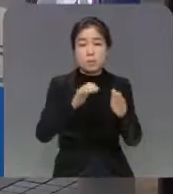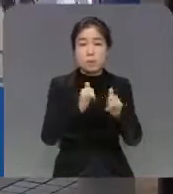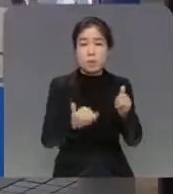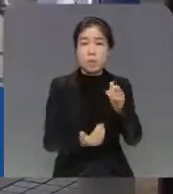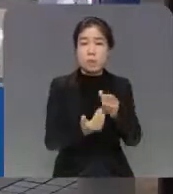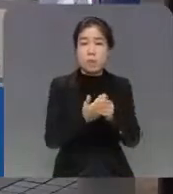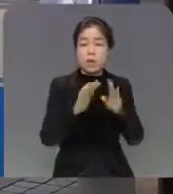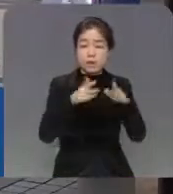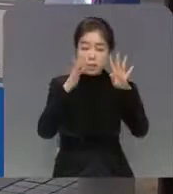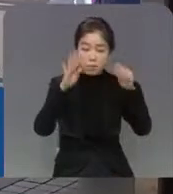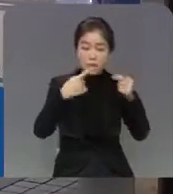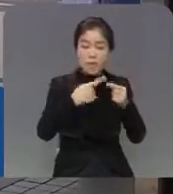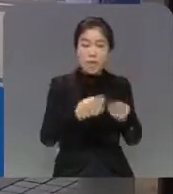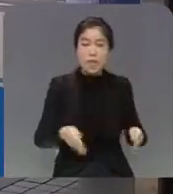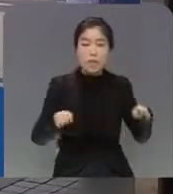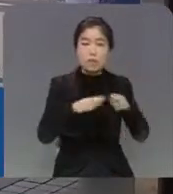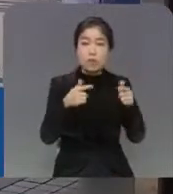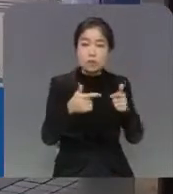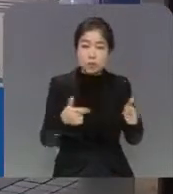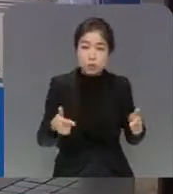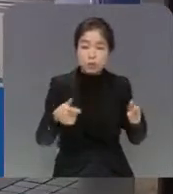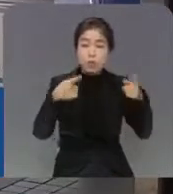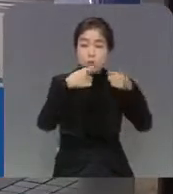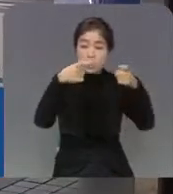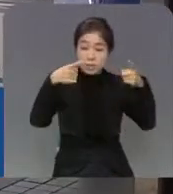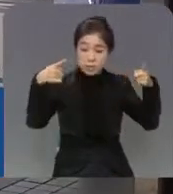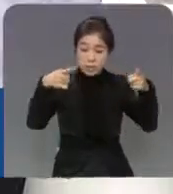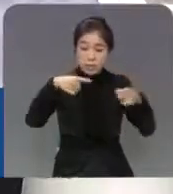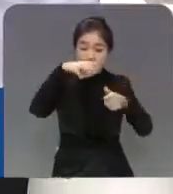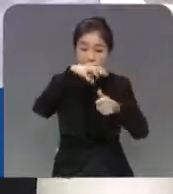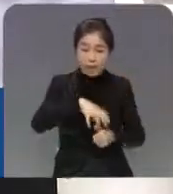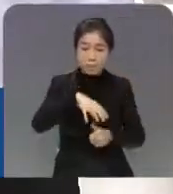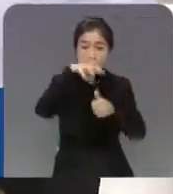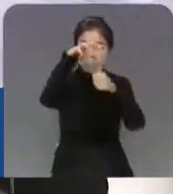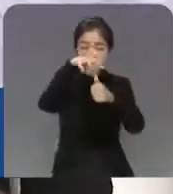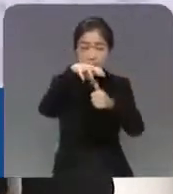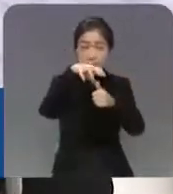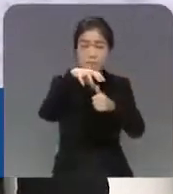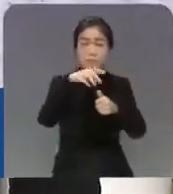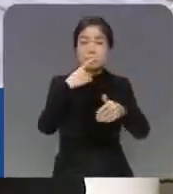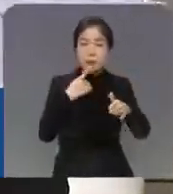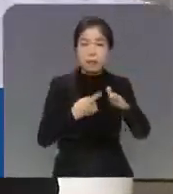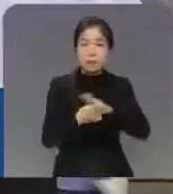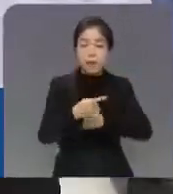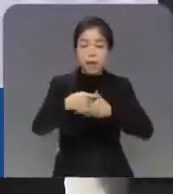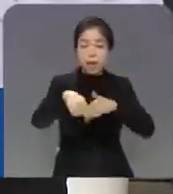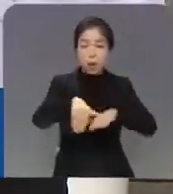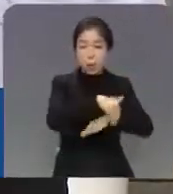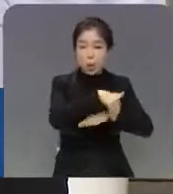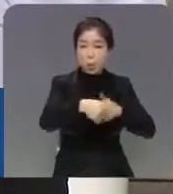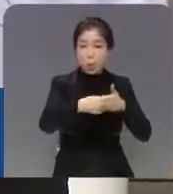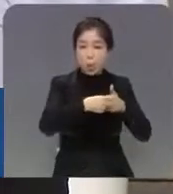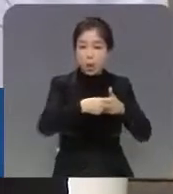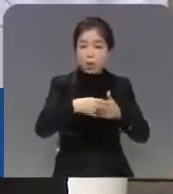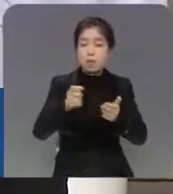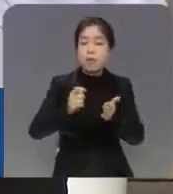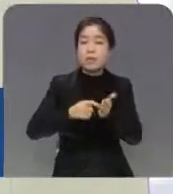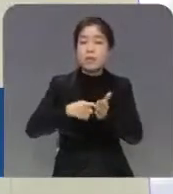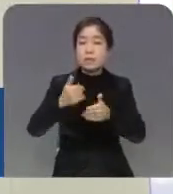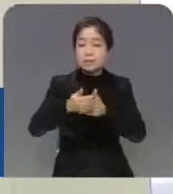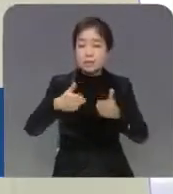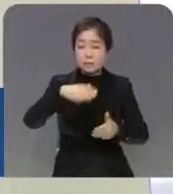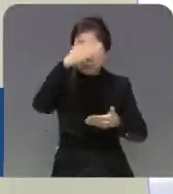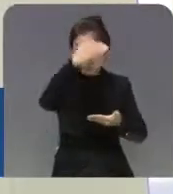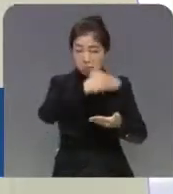나온 전대병원 1동 6층과 11층을 동일 집단 격리로 실시하고 외래와 응급실 폐쇄 조치도